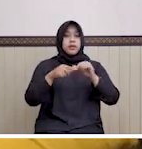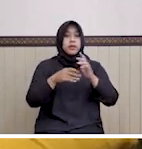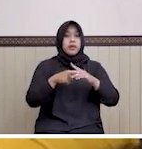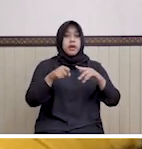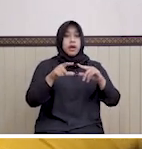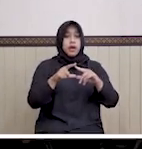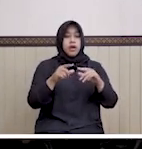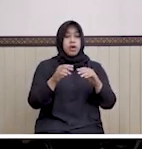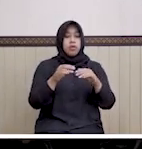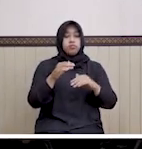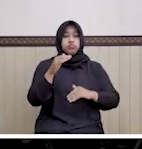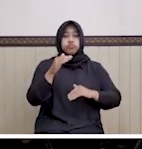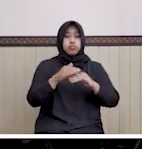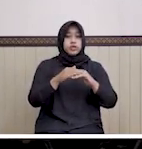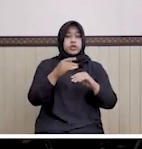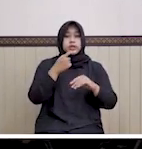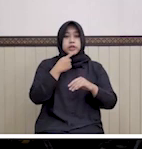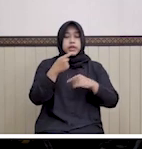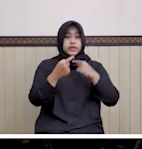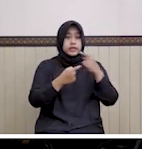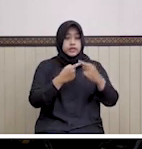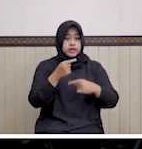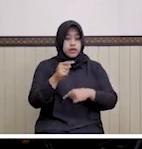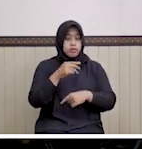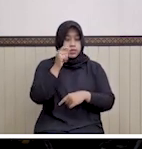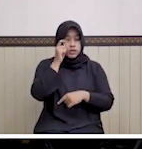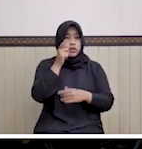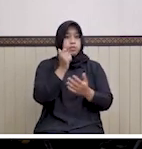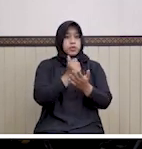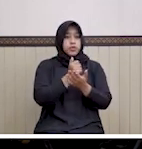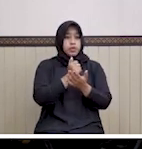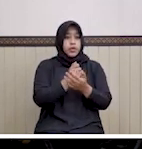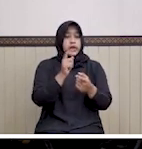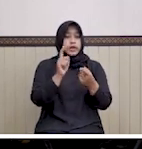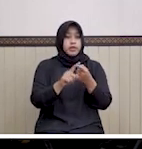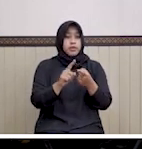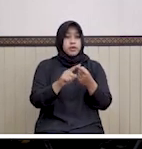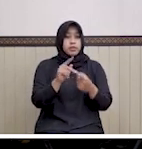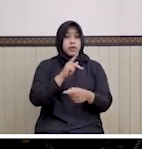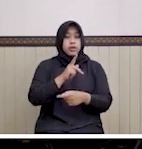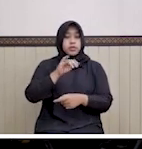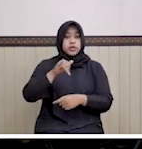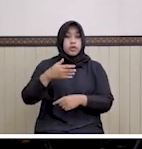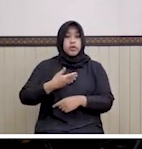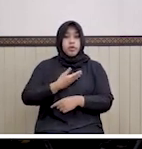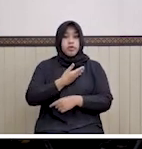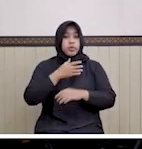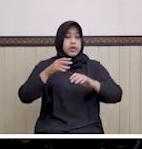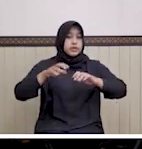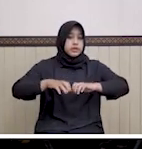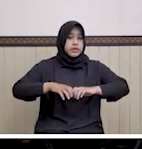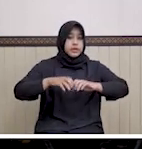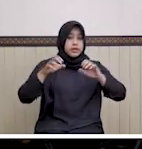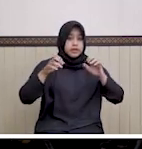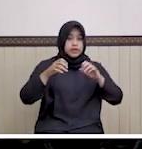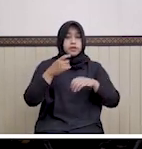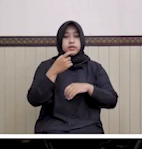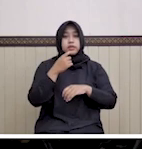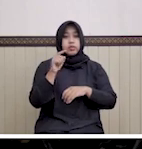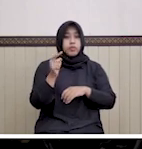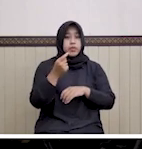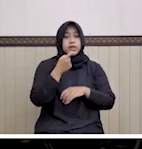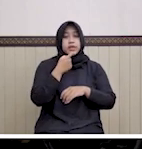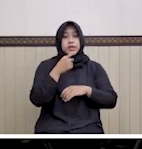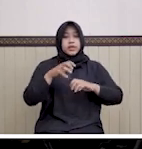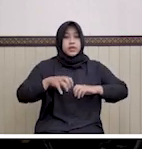dengan cerita itu itu karena kami menyadari bahwa kawan-kawan kami yang menjadi korban kekerasan terutama kekerasan